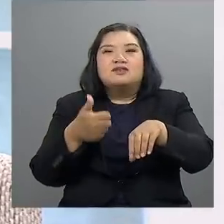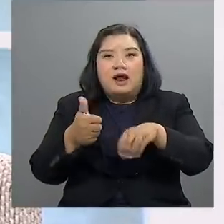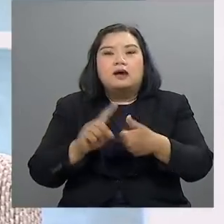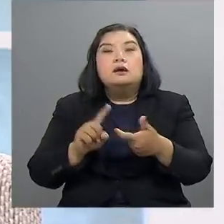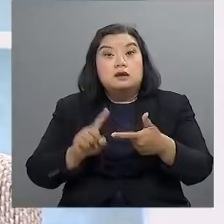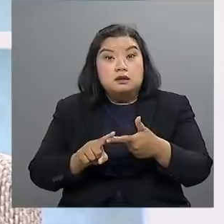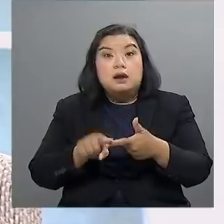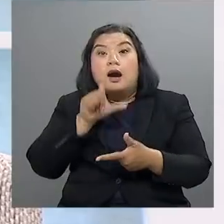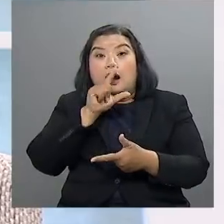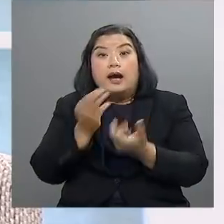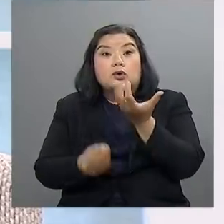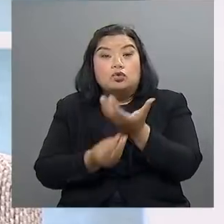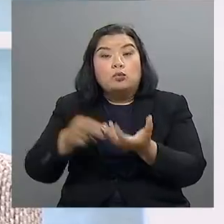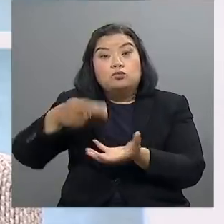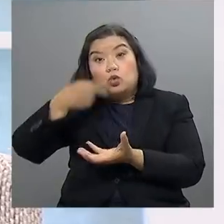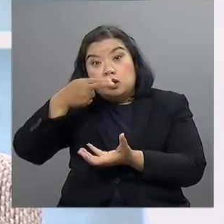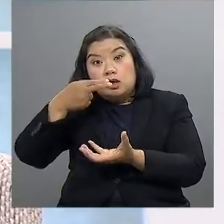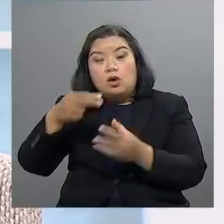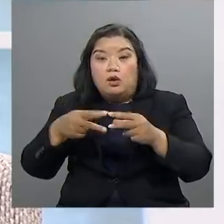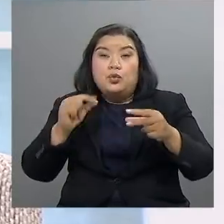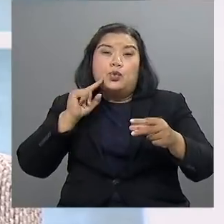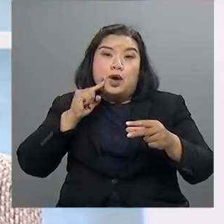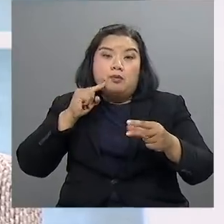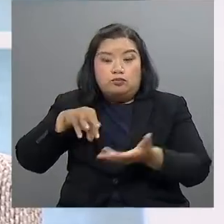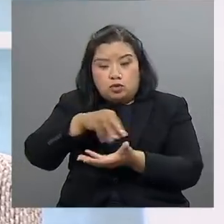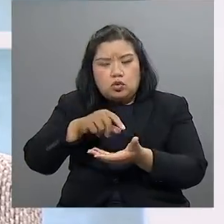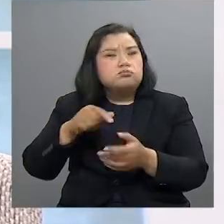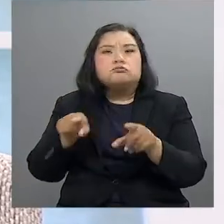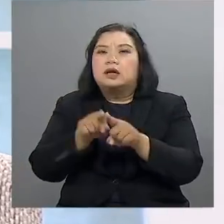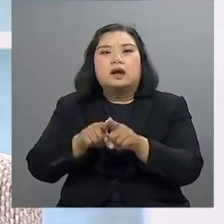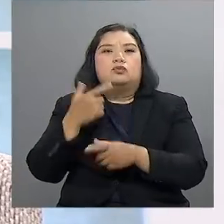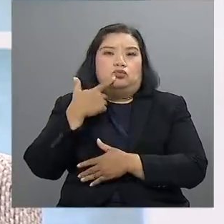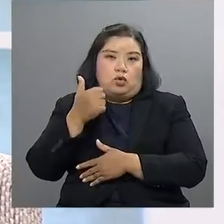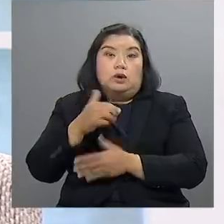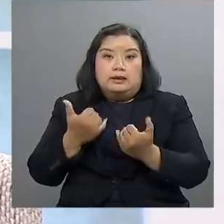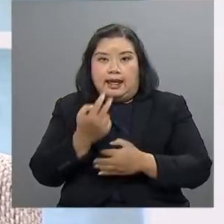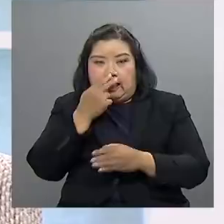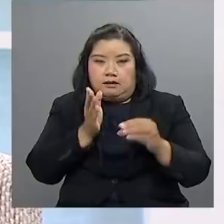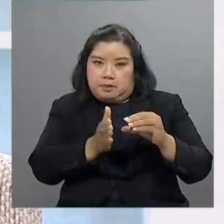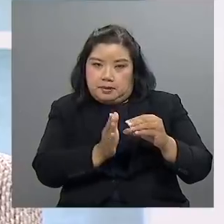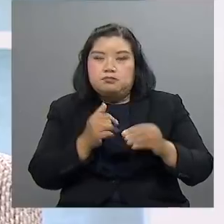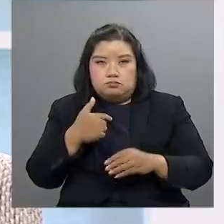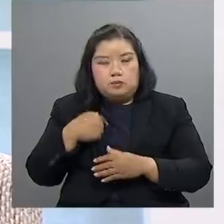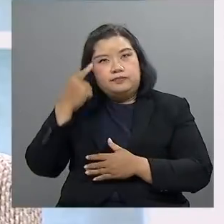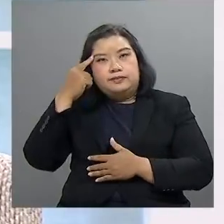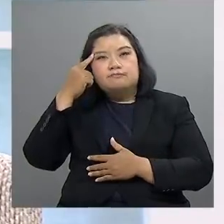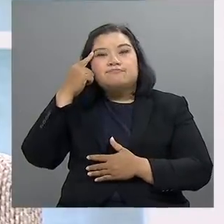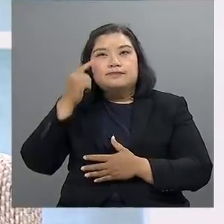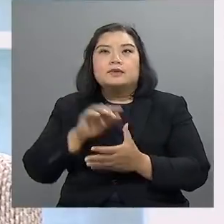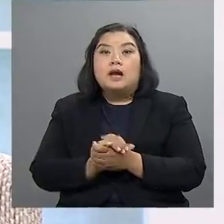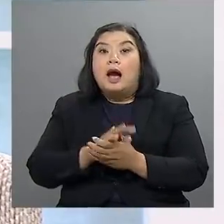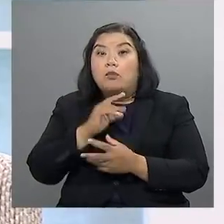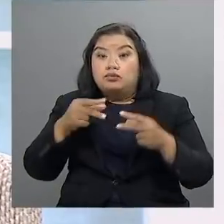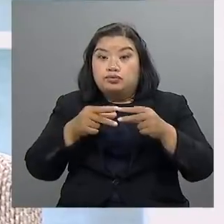ร่อยเหมือนกันคุณผู้ชมอันนี้ก็หั่นซอยอย่างที่พี่แววแนะนำไปเนี่ยผมมีเทคนิคเพิ่มละเพิ่งทราบว่าเวลาสังเกตมะระเนี่ยต้องดู